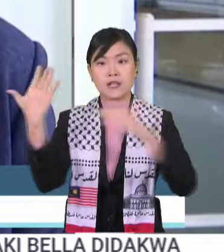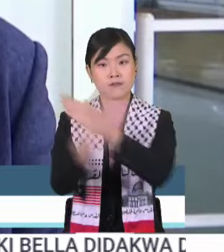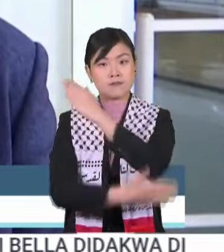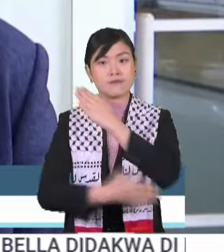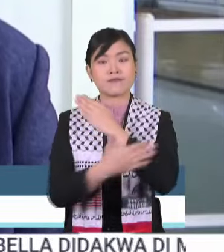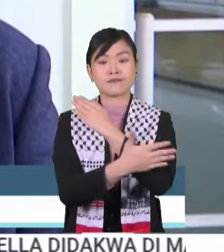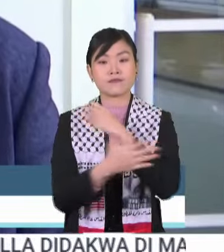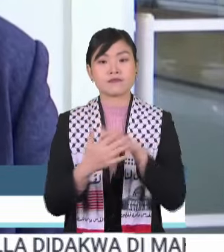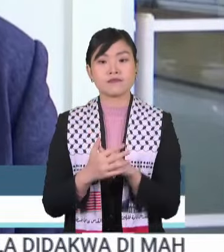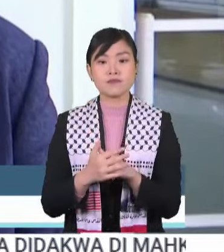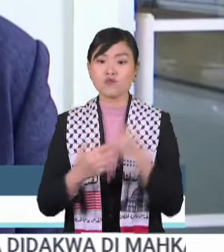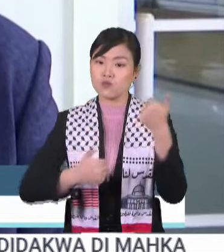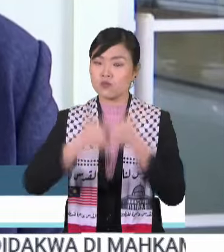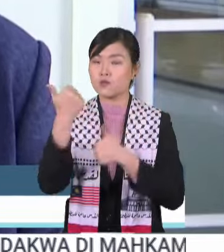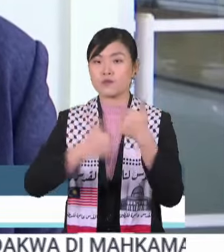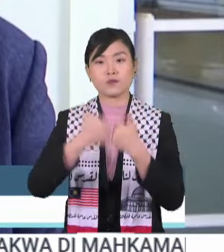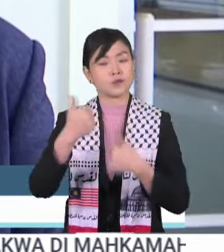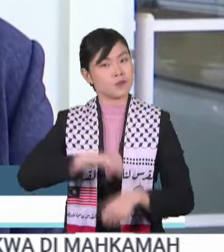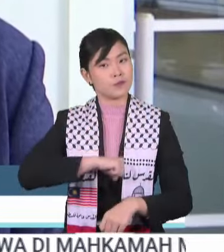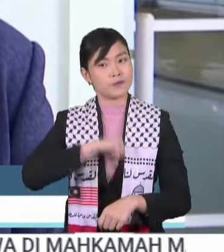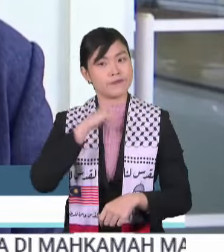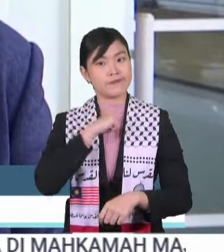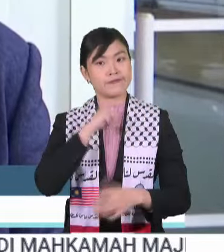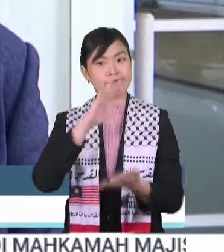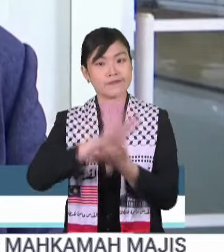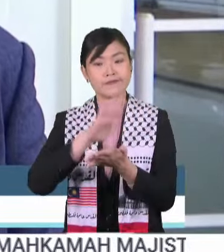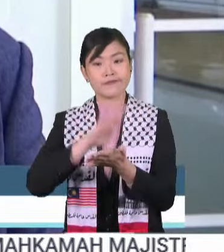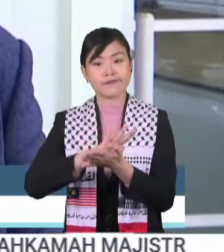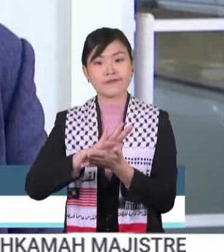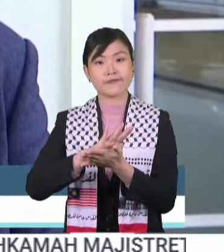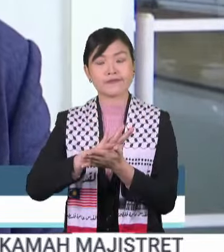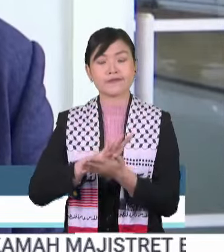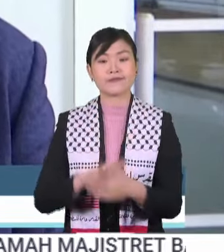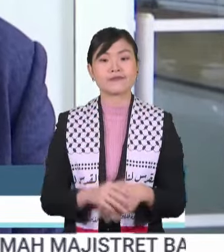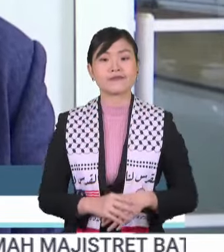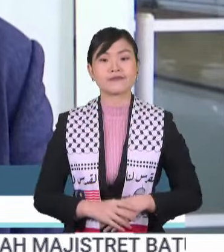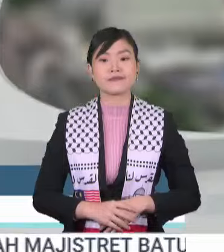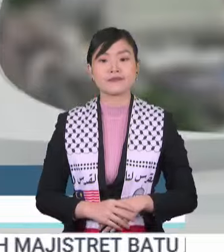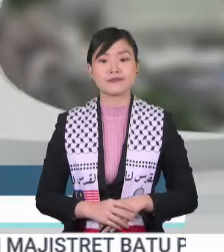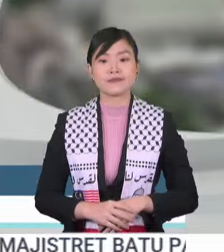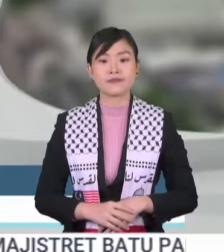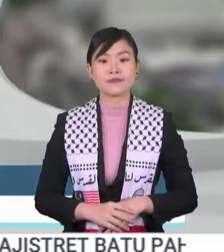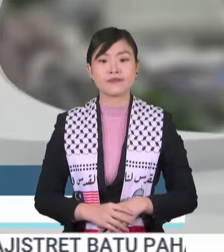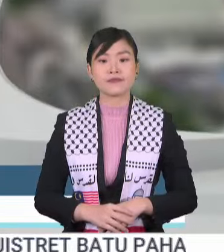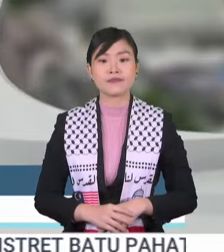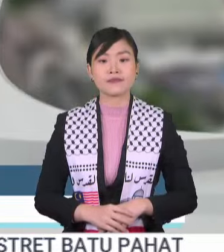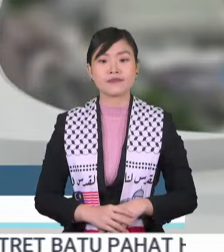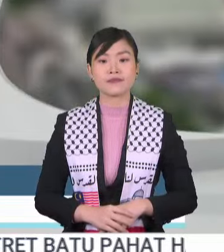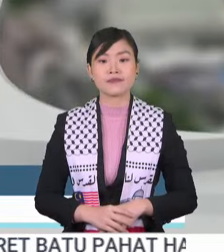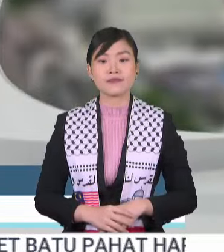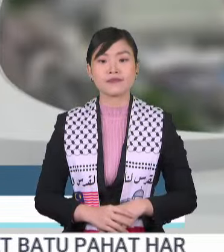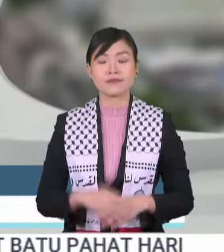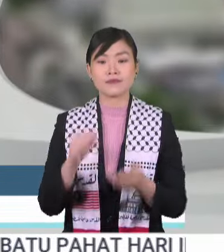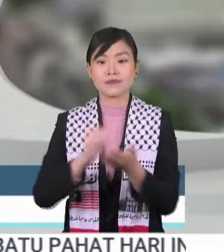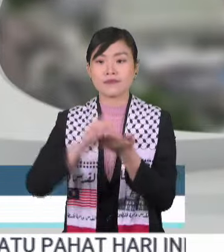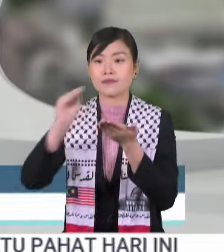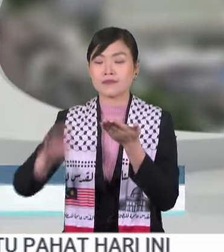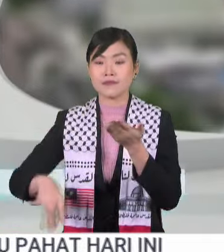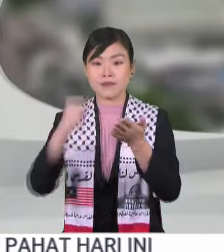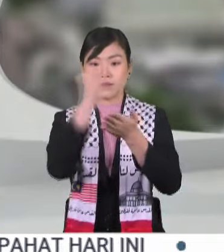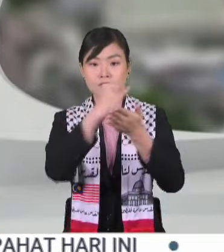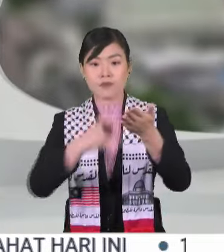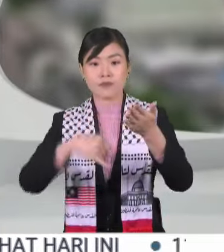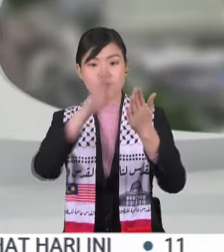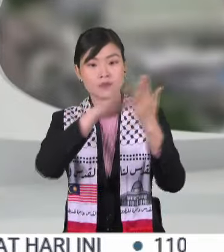pencapaian yang amat membanggakan pihak sekolah dan juga pihak Waris dan juga guru-guru projek mural kini